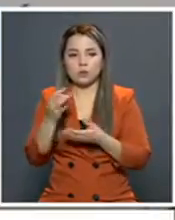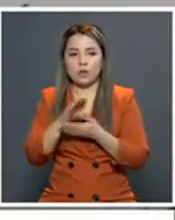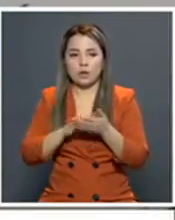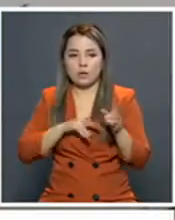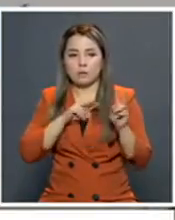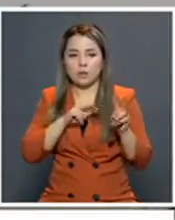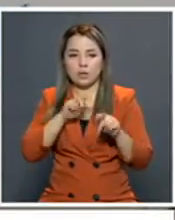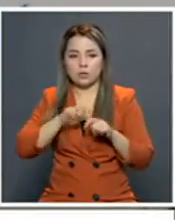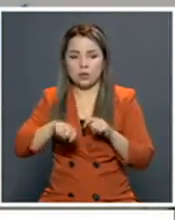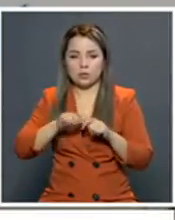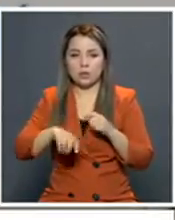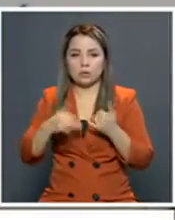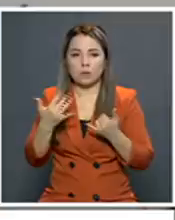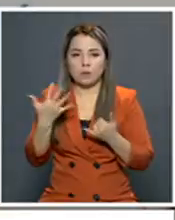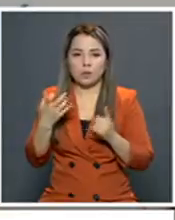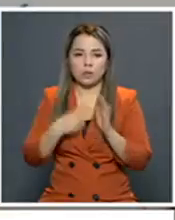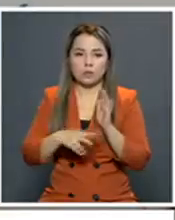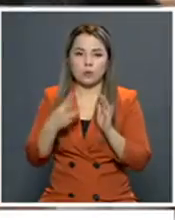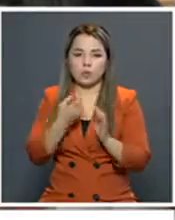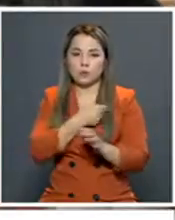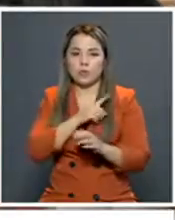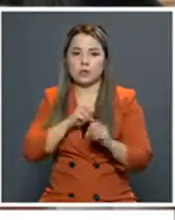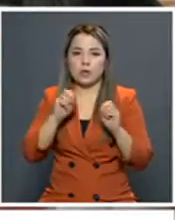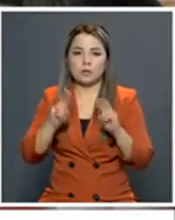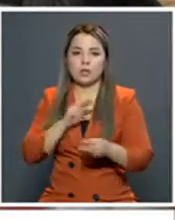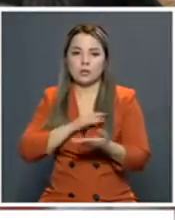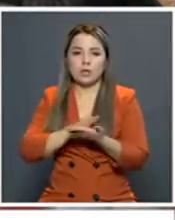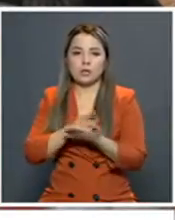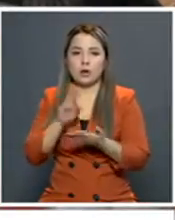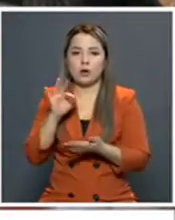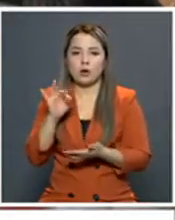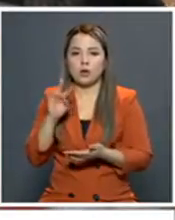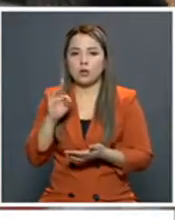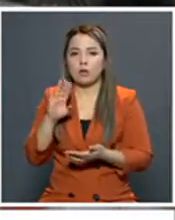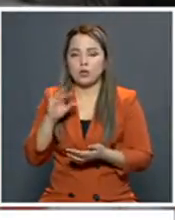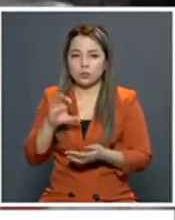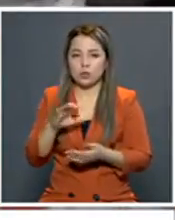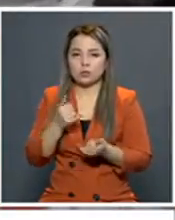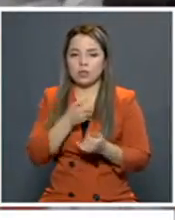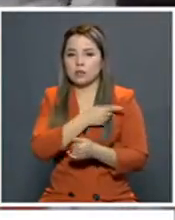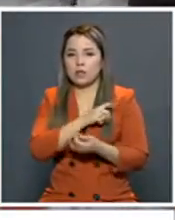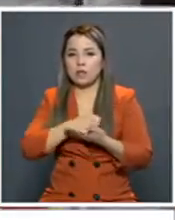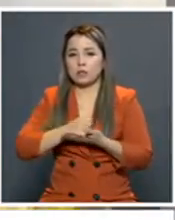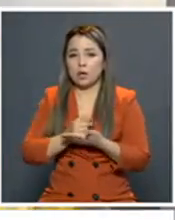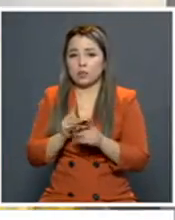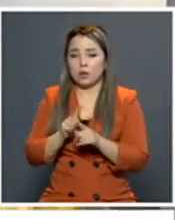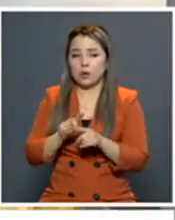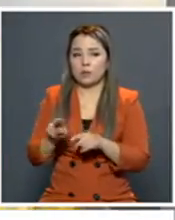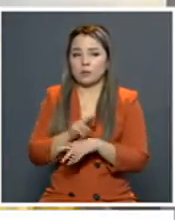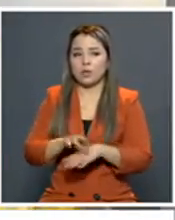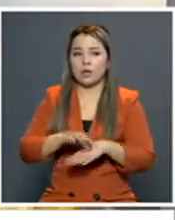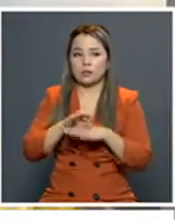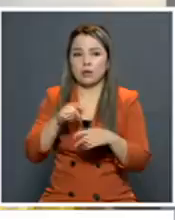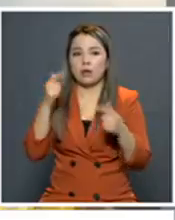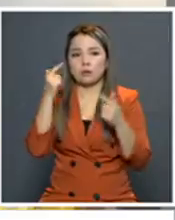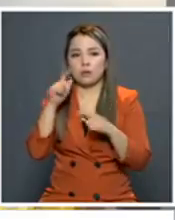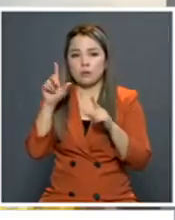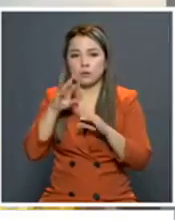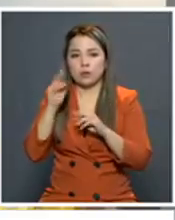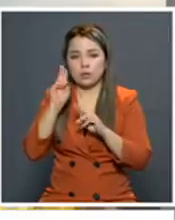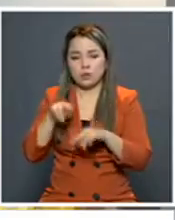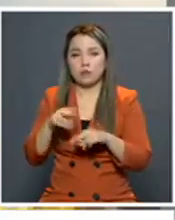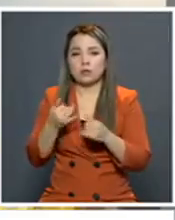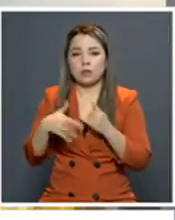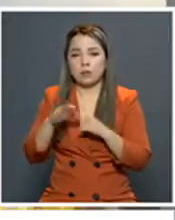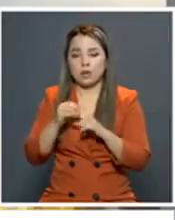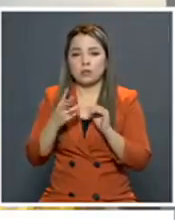Бүгінде 573 медицина қызметкері коронавирусты анықтау, диагностикалау және емдеу бағытында біліктілігін арттырды. 38 миллион